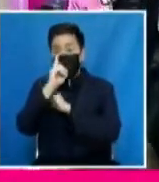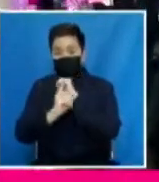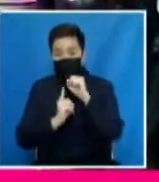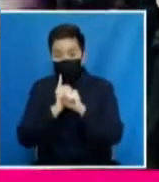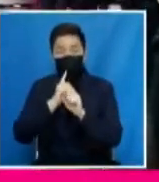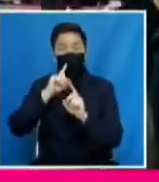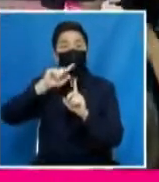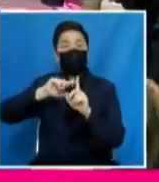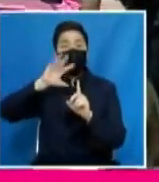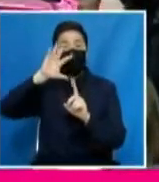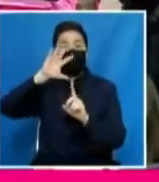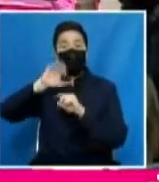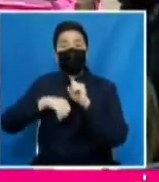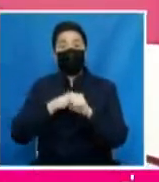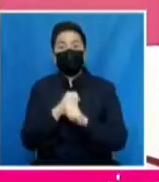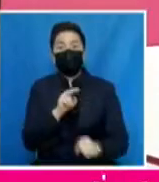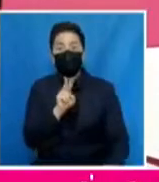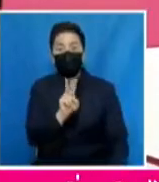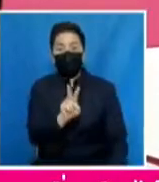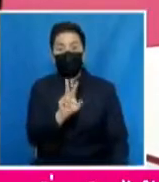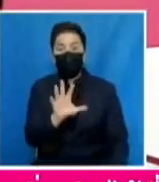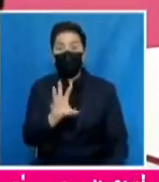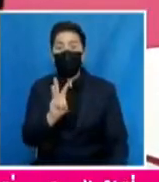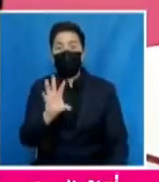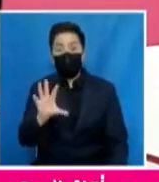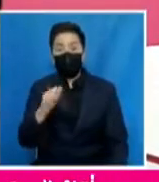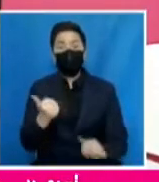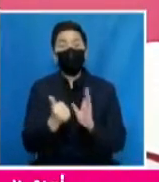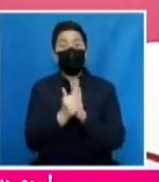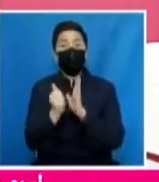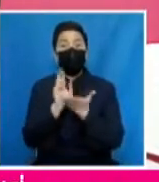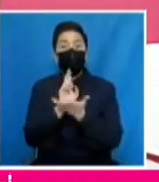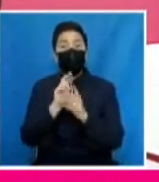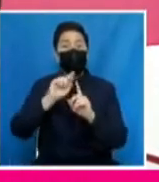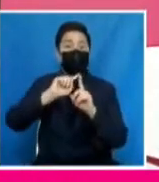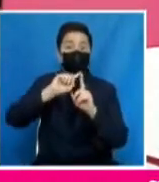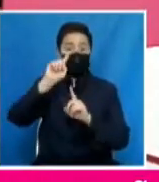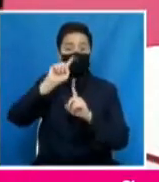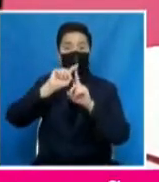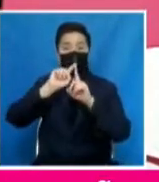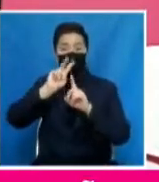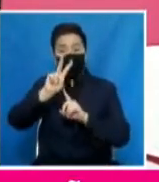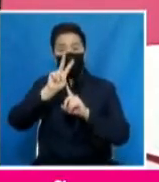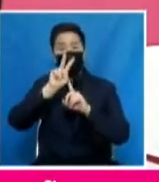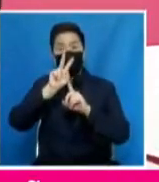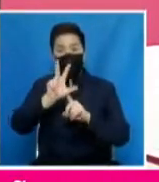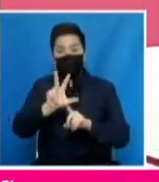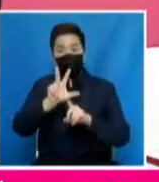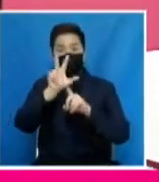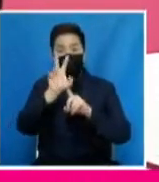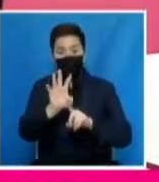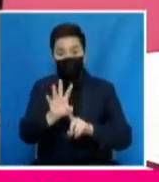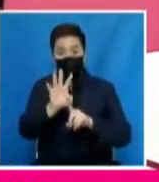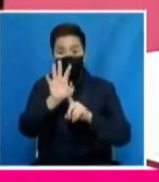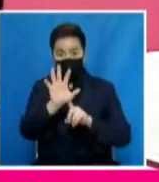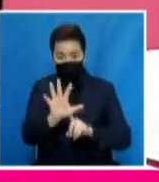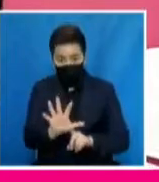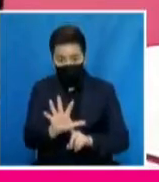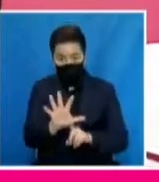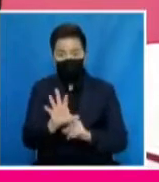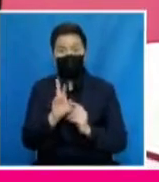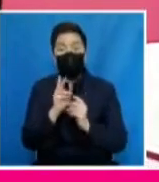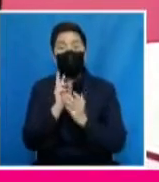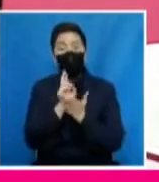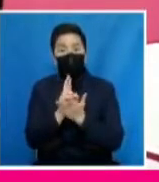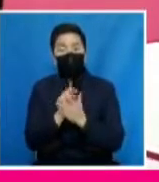ม2565ค่ะธนาคารจะทำการออกรางวัลตั้งแต่รางวัลที่1 2 3 4 5และรางวั